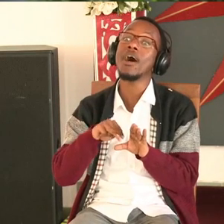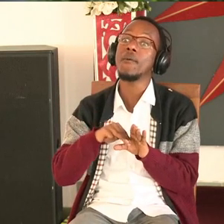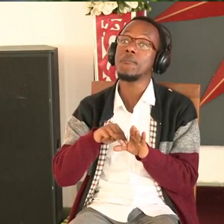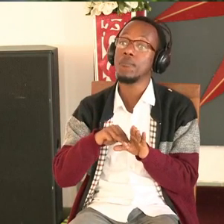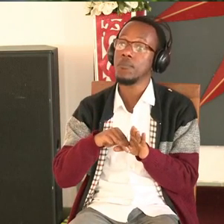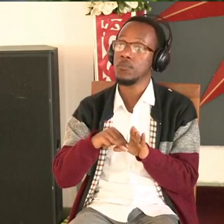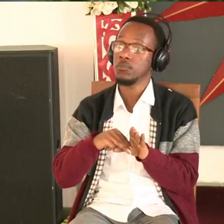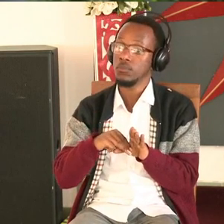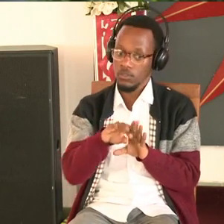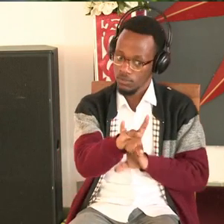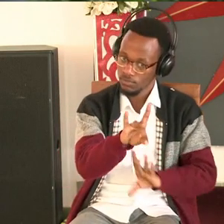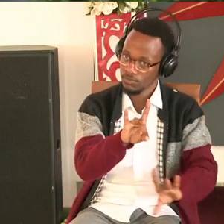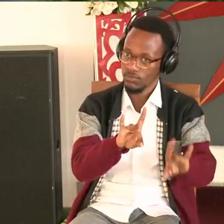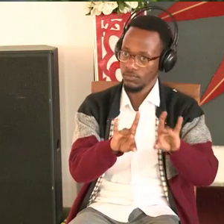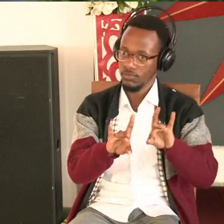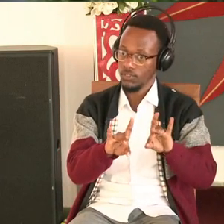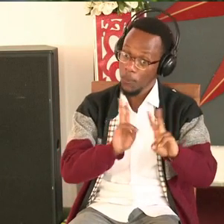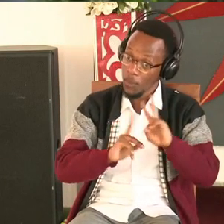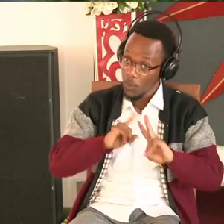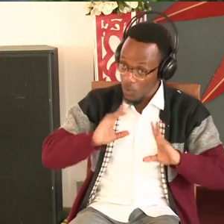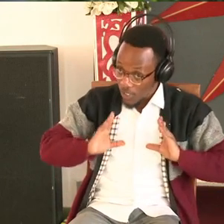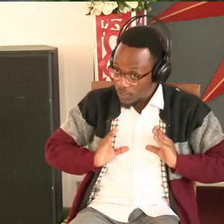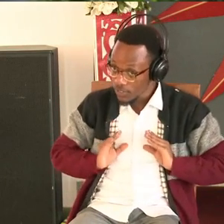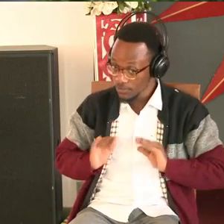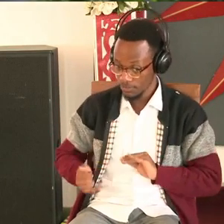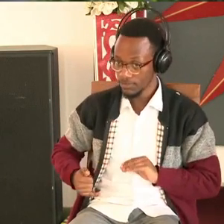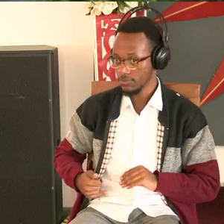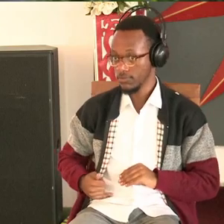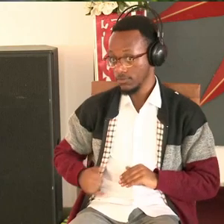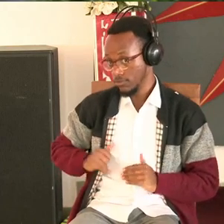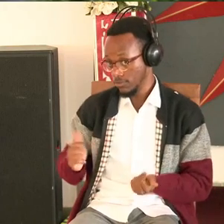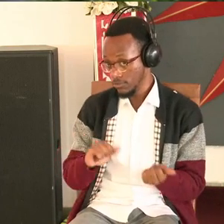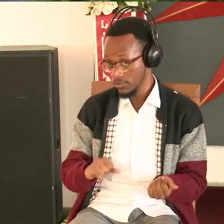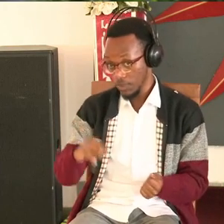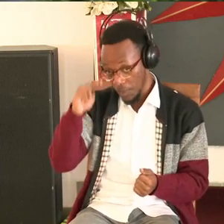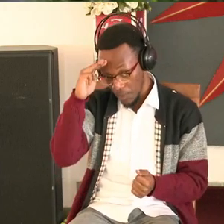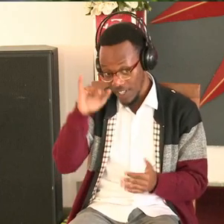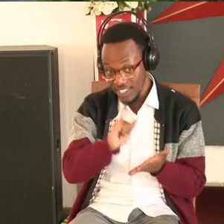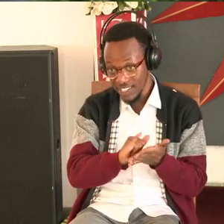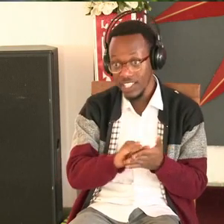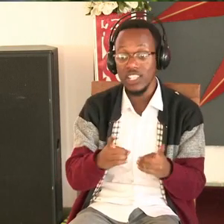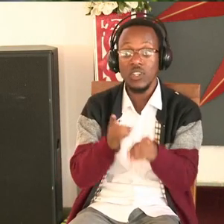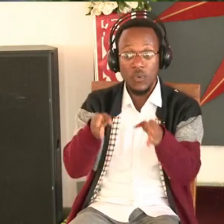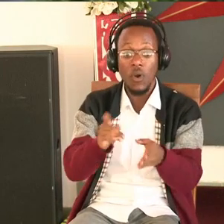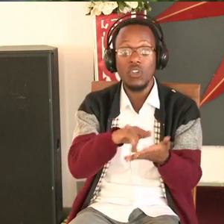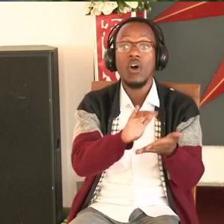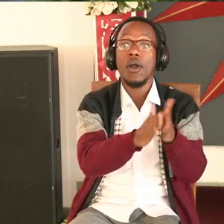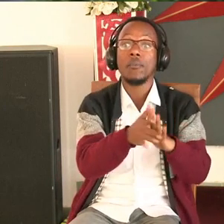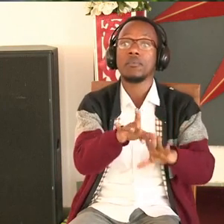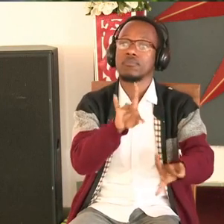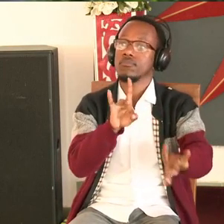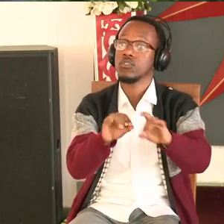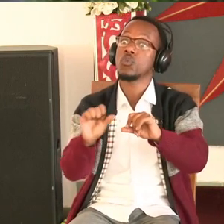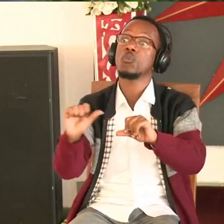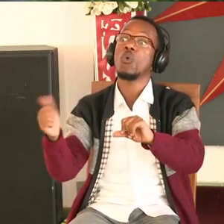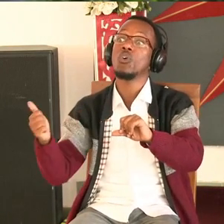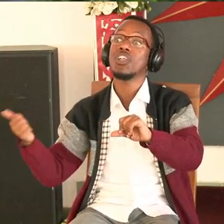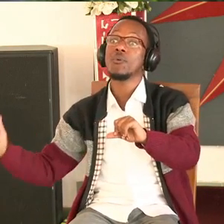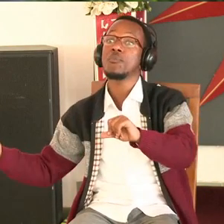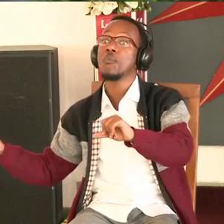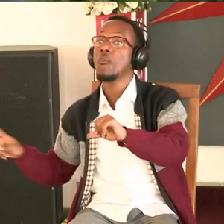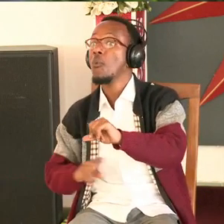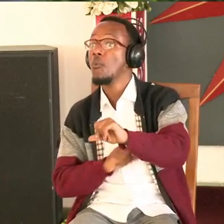babandi bemeye ubutumwa bwa Yohana Umubatiza n'ubw'intumwa nibo babaye abatoranijwe, abandi bose